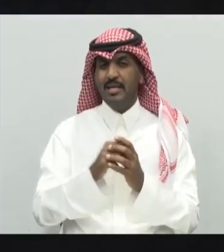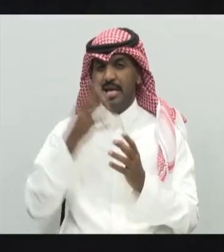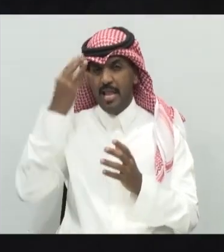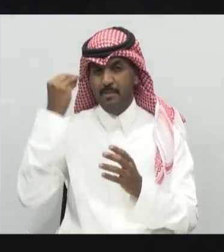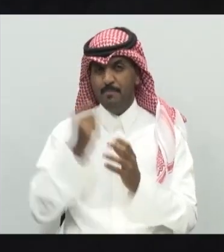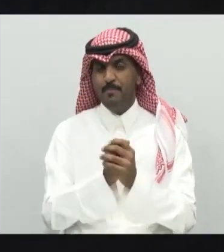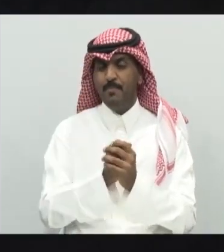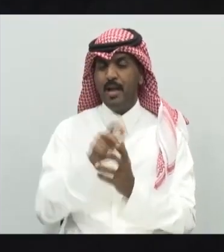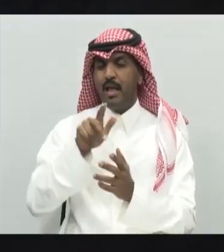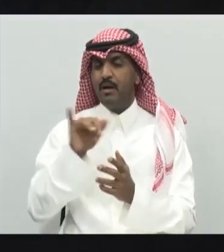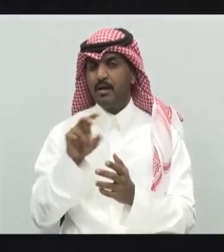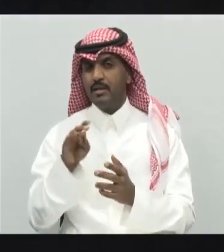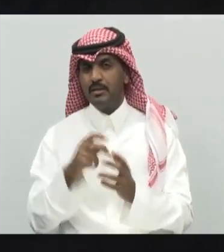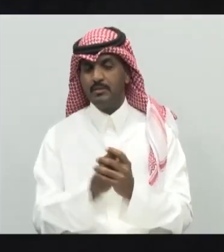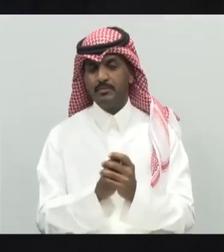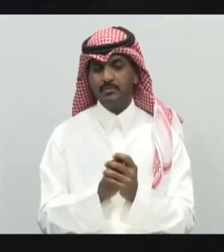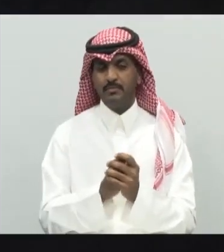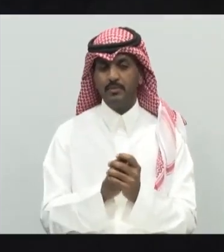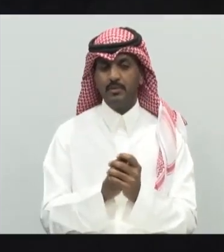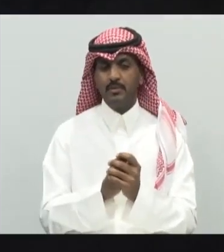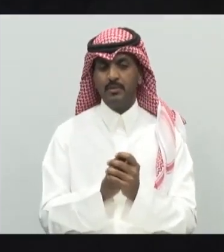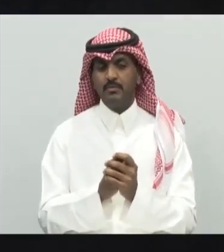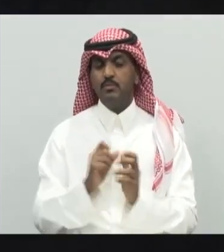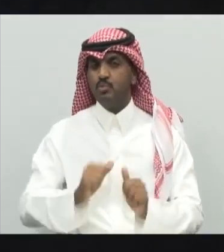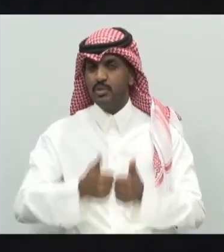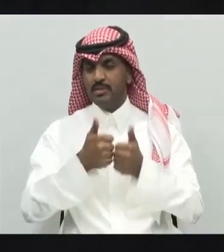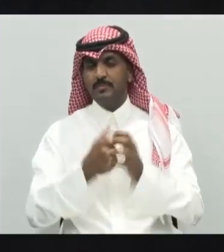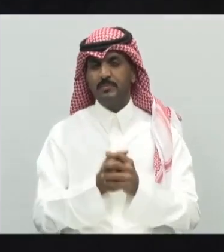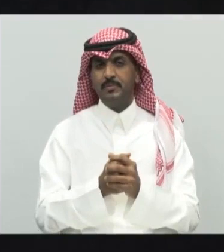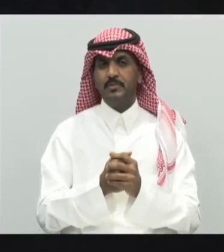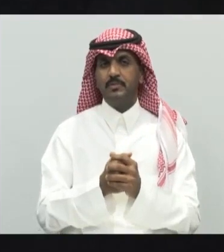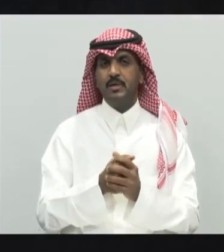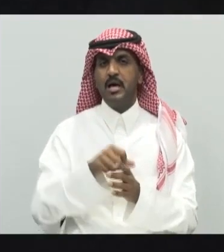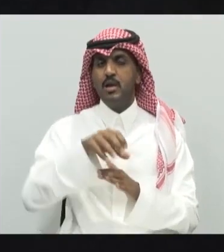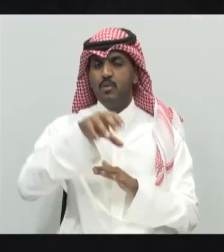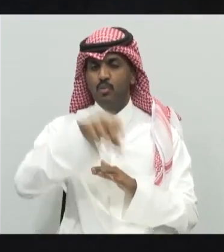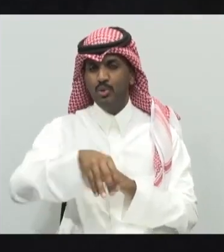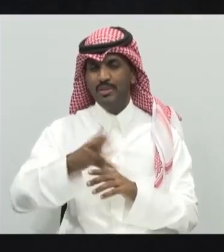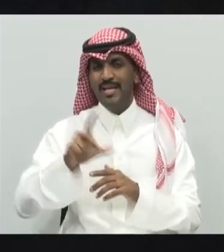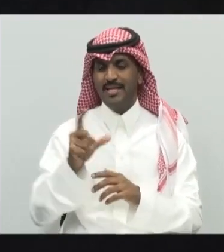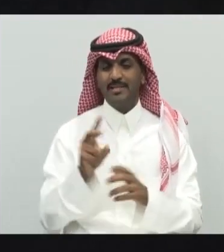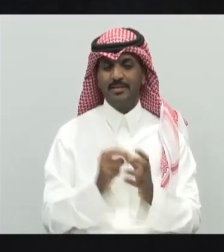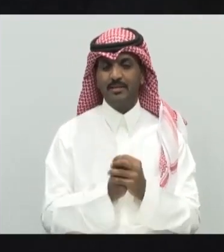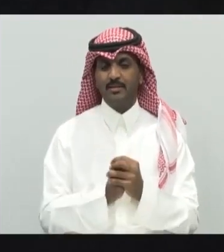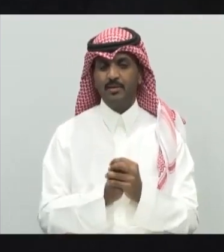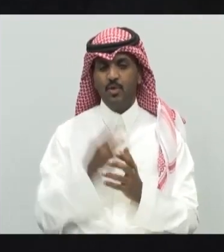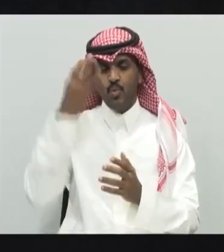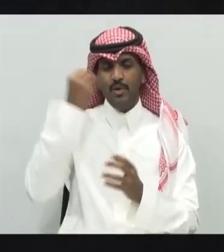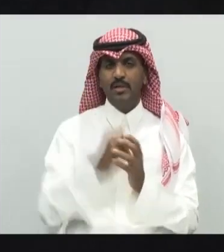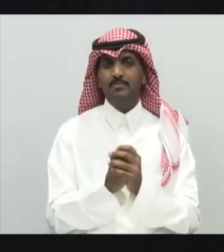ايضا في من العلوم او من المنجزات ايضا البلدانيات وايضا علم